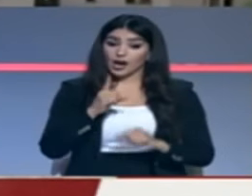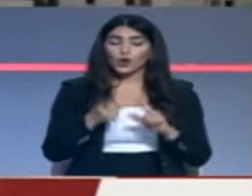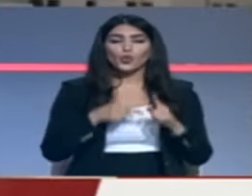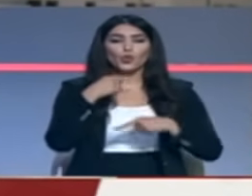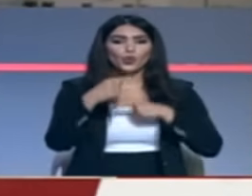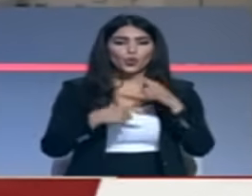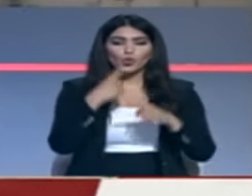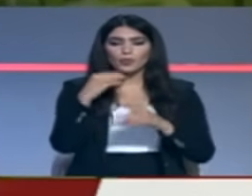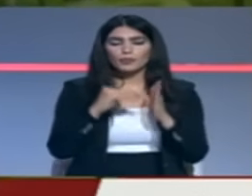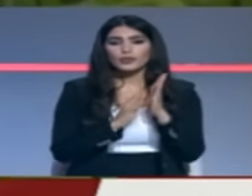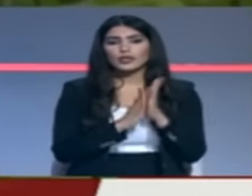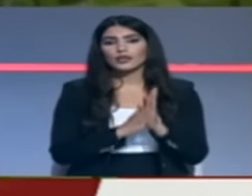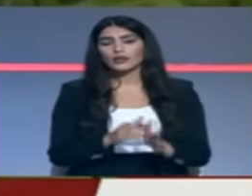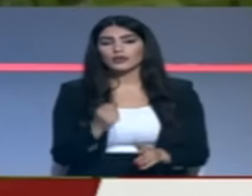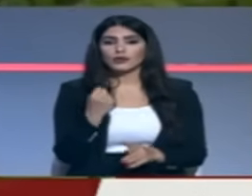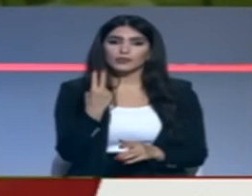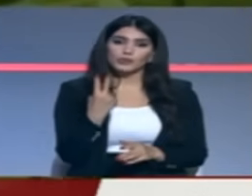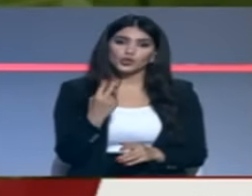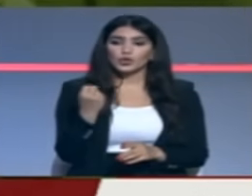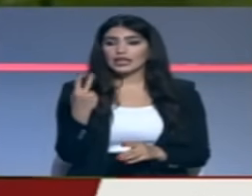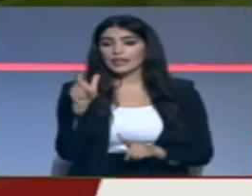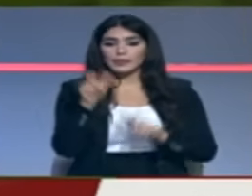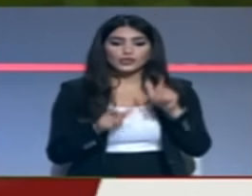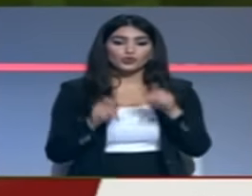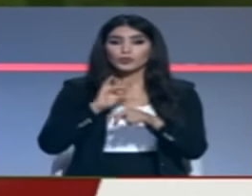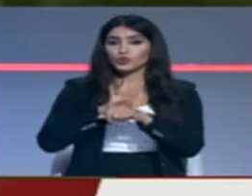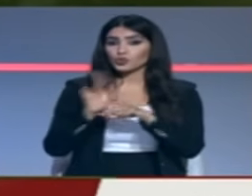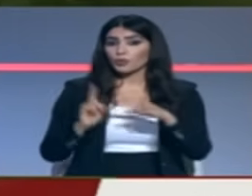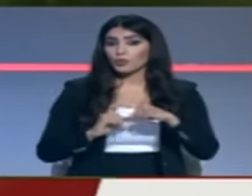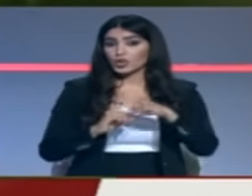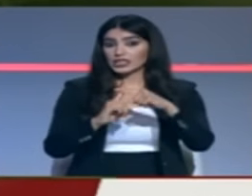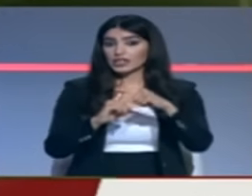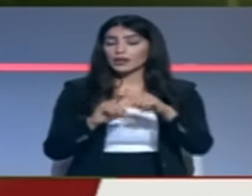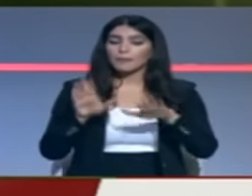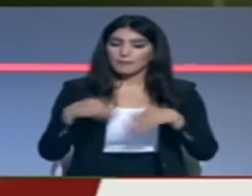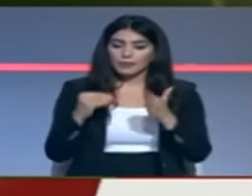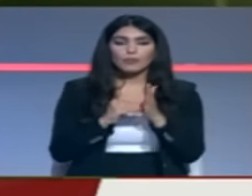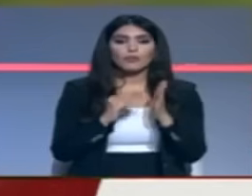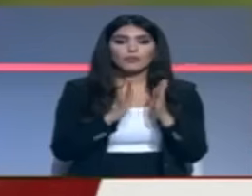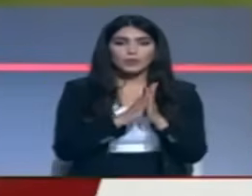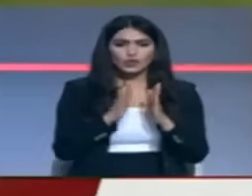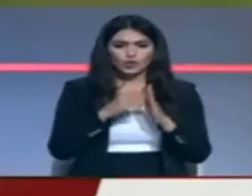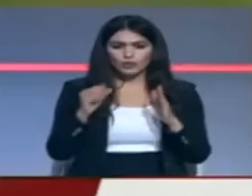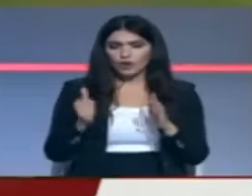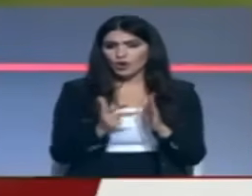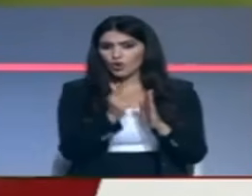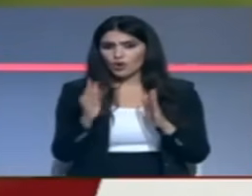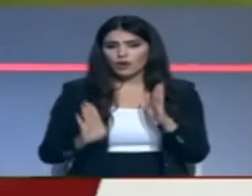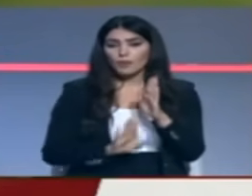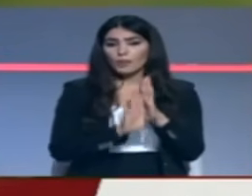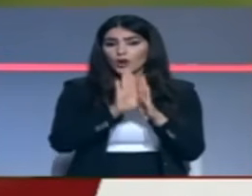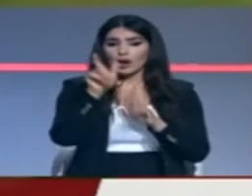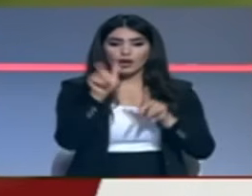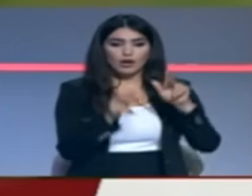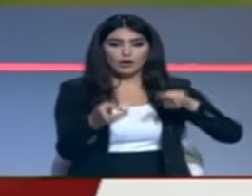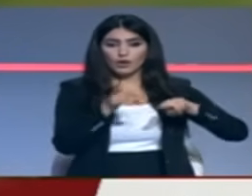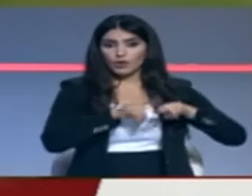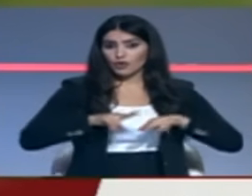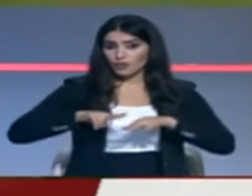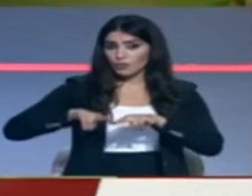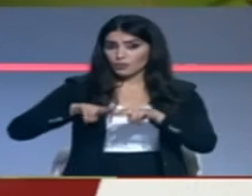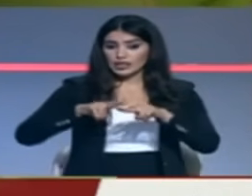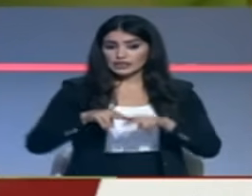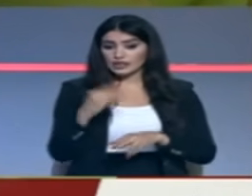يوميا تسجيل ما بين 200 و300 إصابة بكورونا، إلى جانب تسجيل عدد مرتفع جدا للوفيات، حيث تم